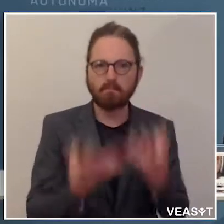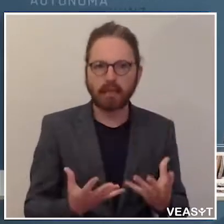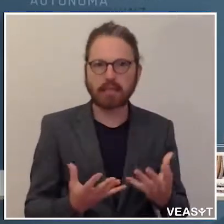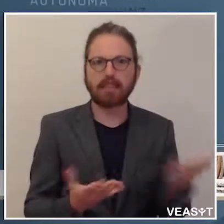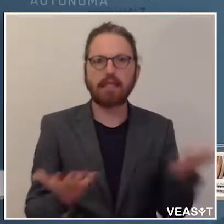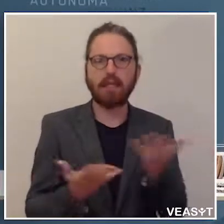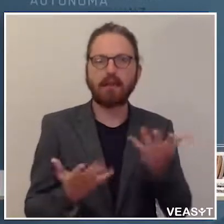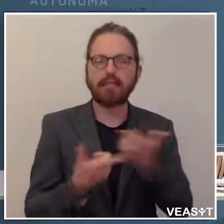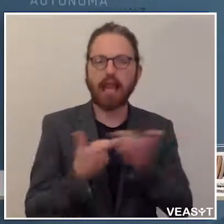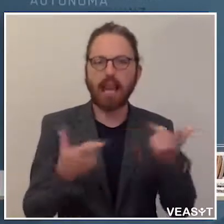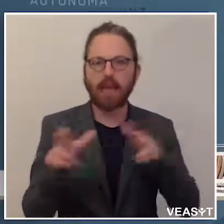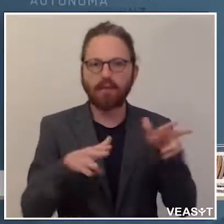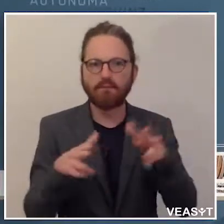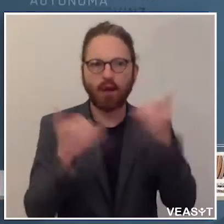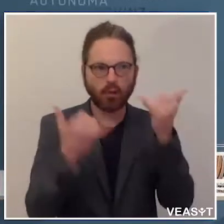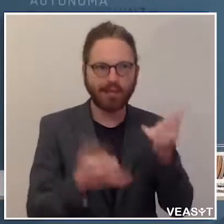stilando